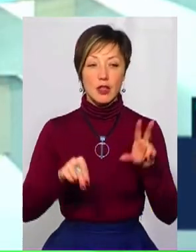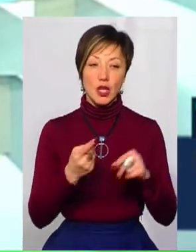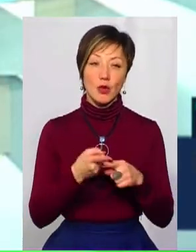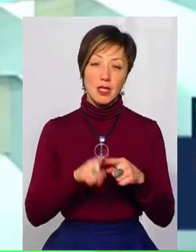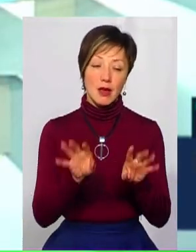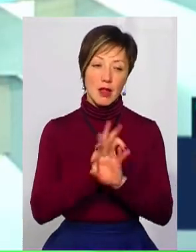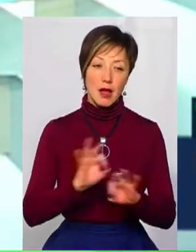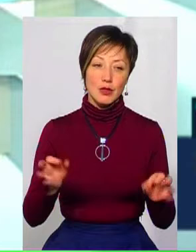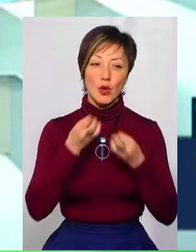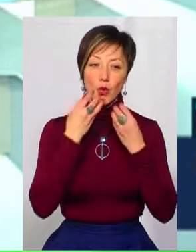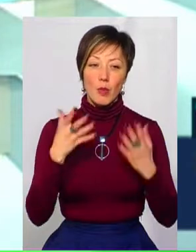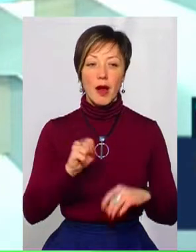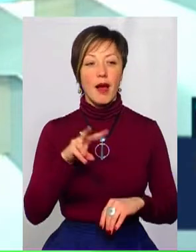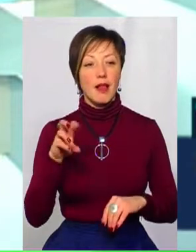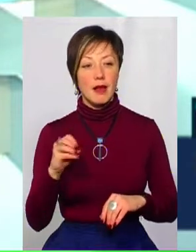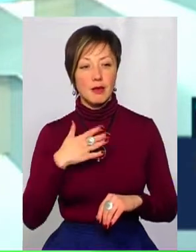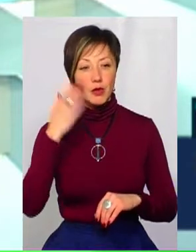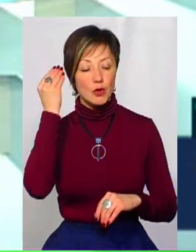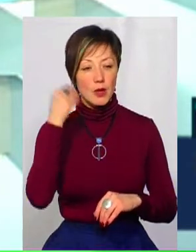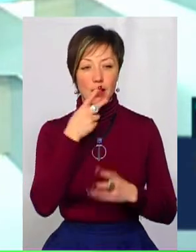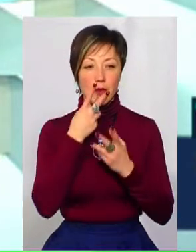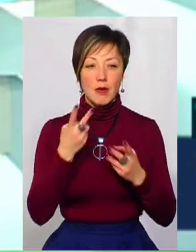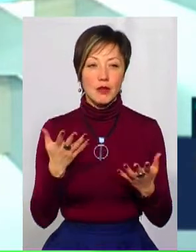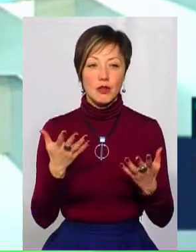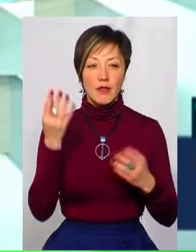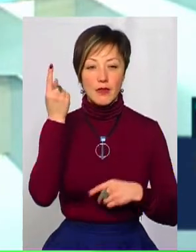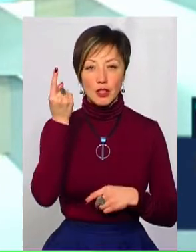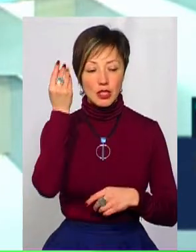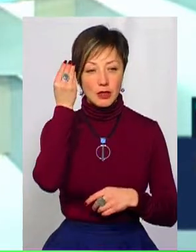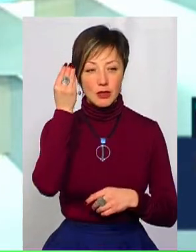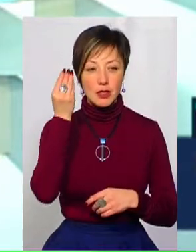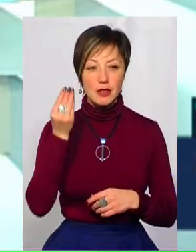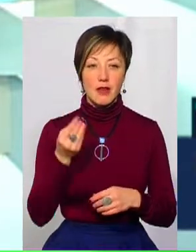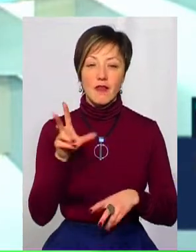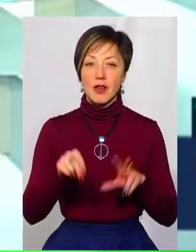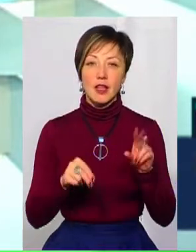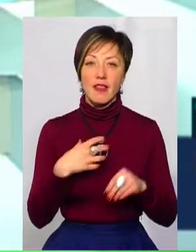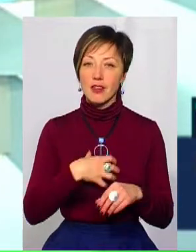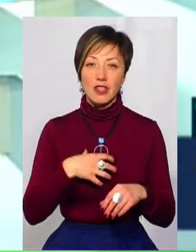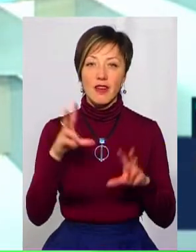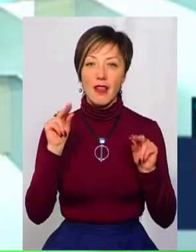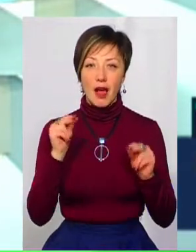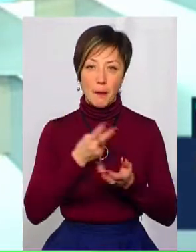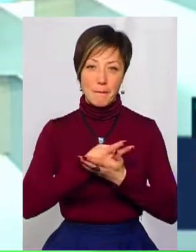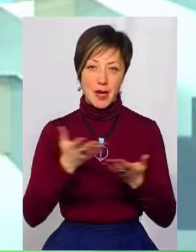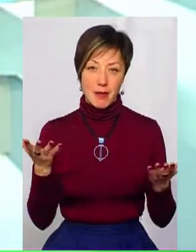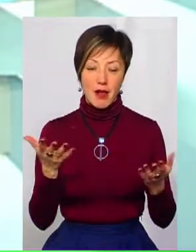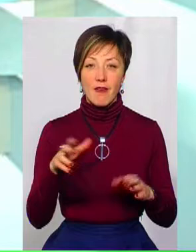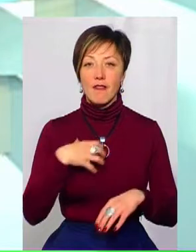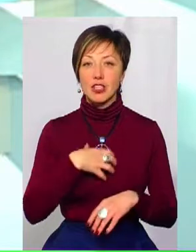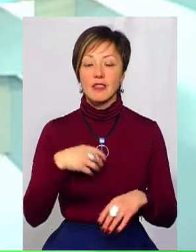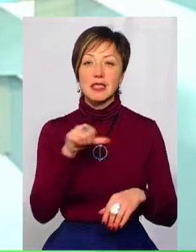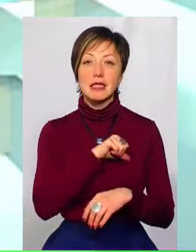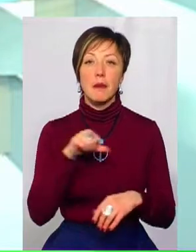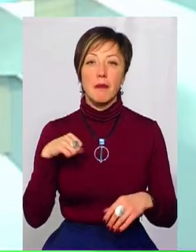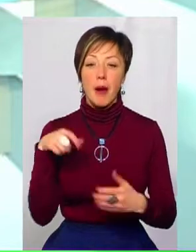класно, добре, але, як на мене, я не бачу в тому величезного сенсу, адже рахую, що не важлива дата прем'єри, а важлива сама